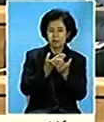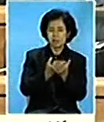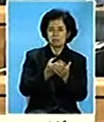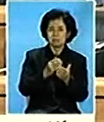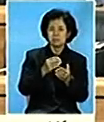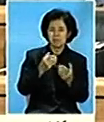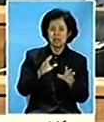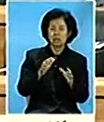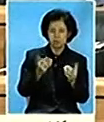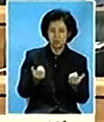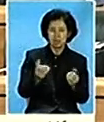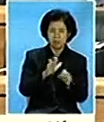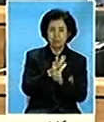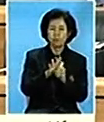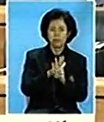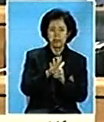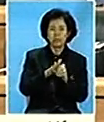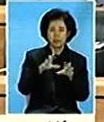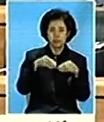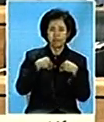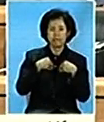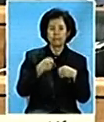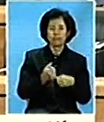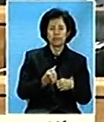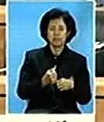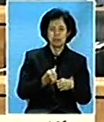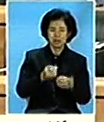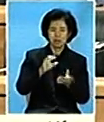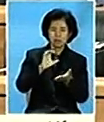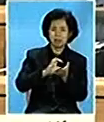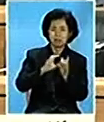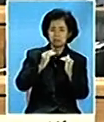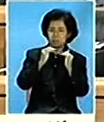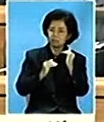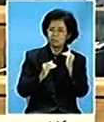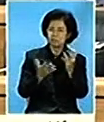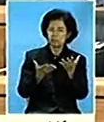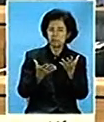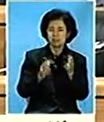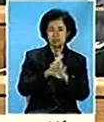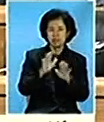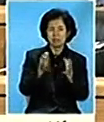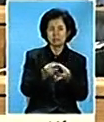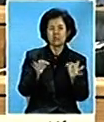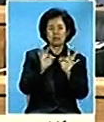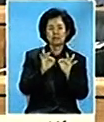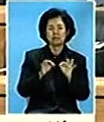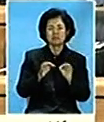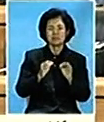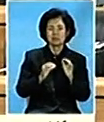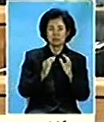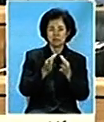ณะนี้ยังพอรับได้นะครับการตั้งงบประมาณขาดดุลหรือไม่อย่างไรนั้นน่ะไม่ใช่สาระสำคัญสำ